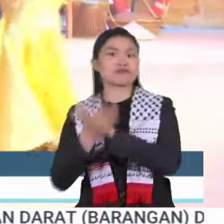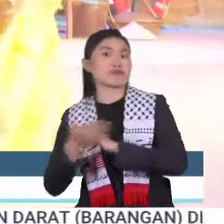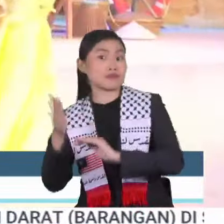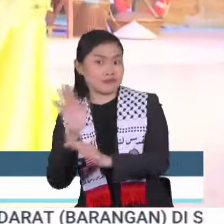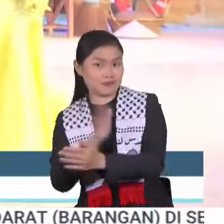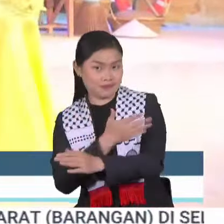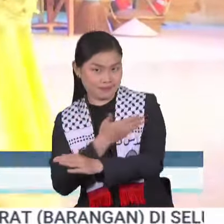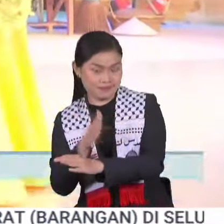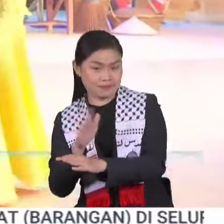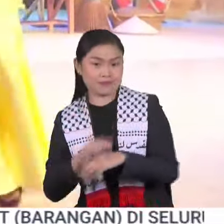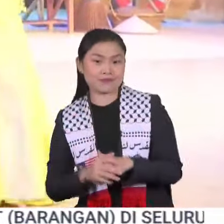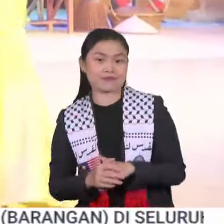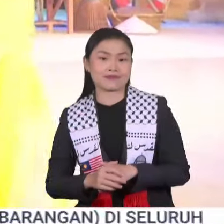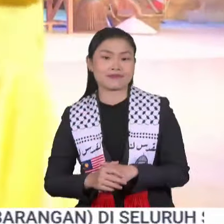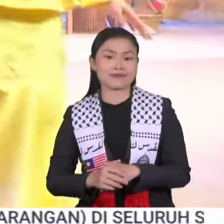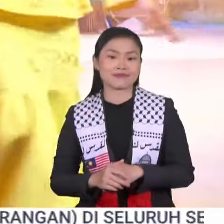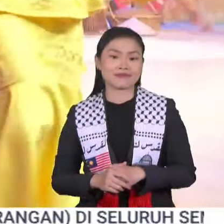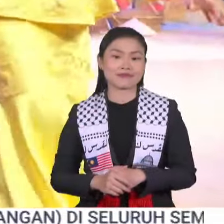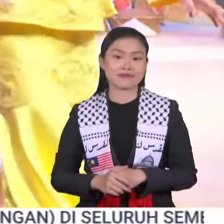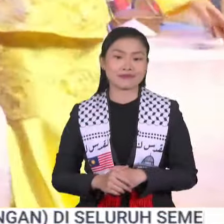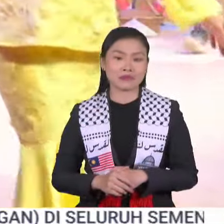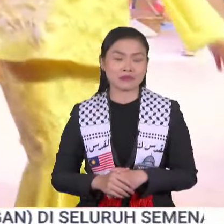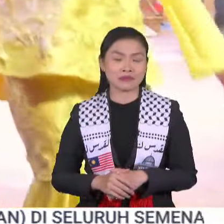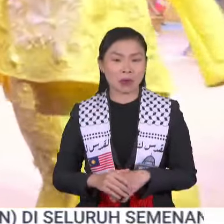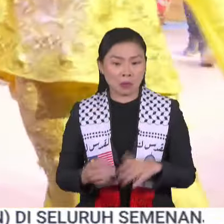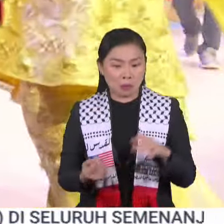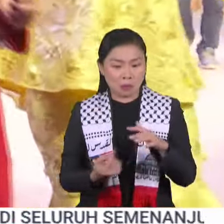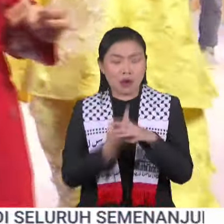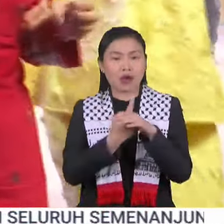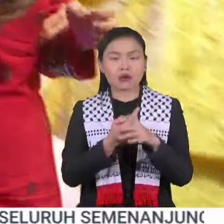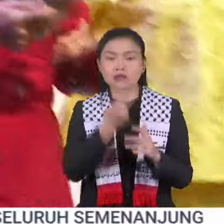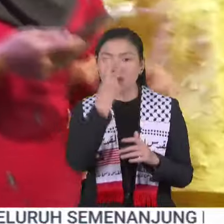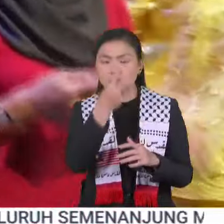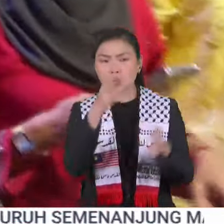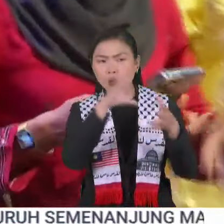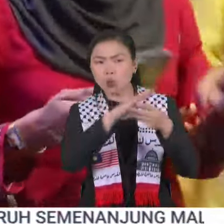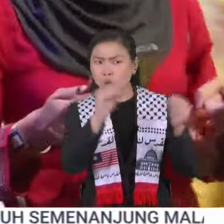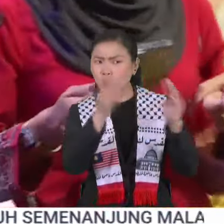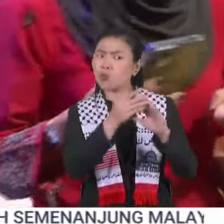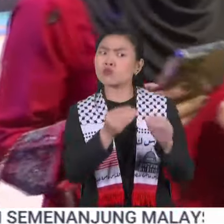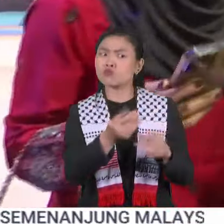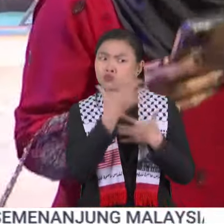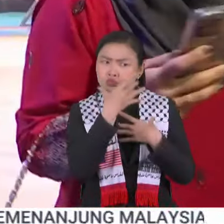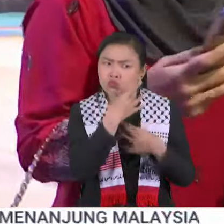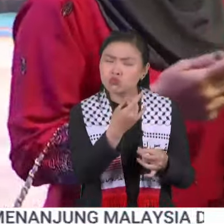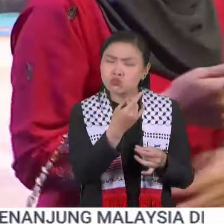kita. Kebetulan. Saya ternampak ada cerita yang macam menarik. Saya nampak